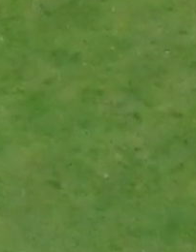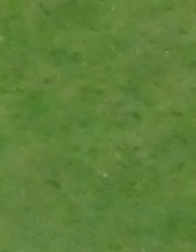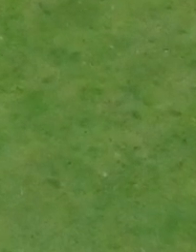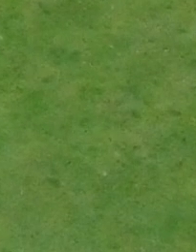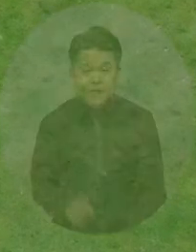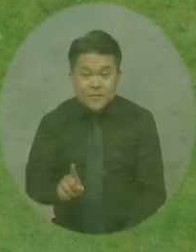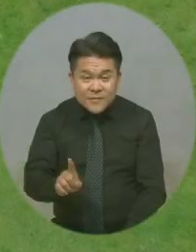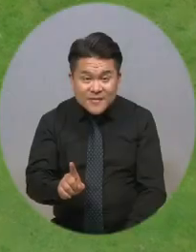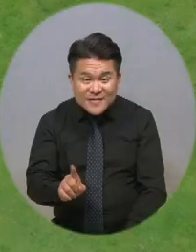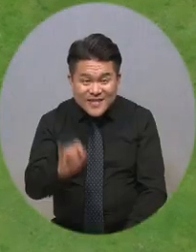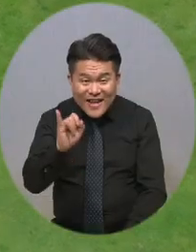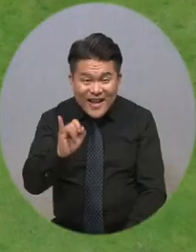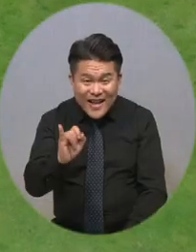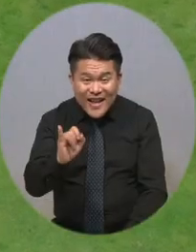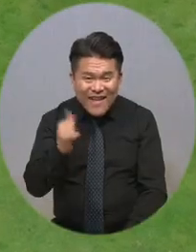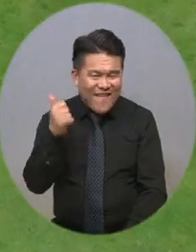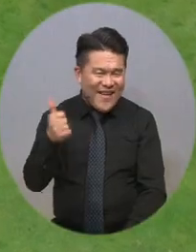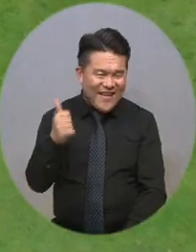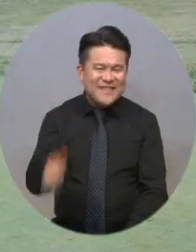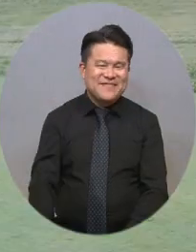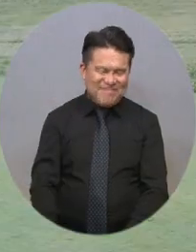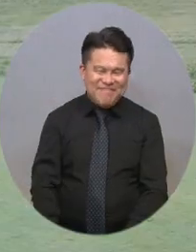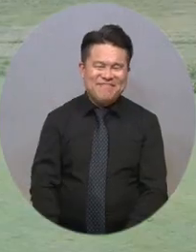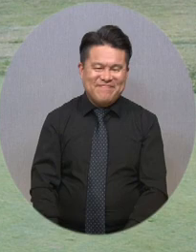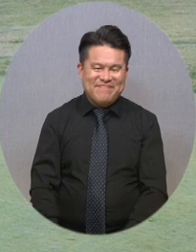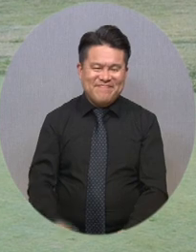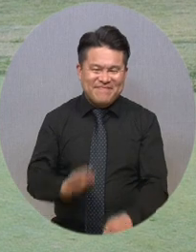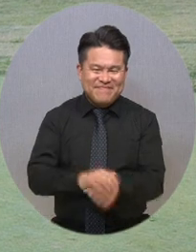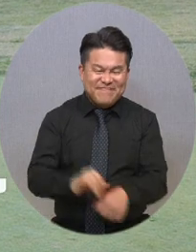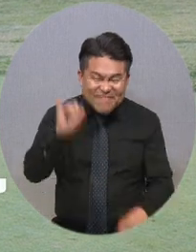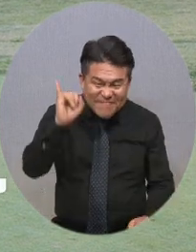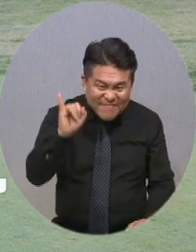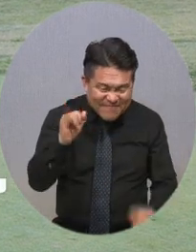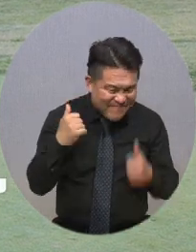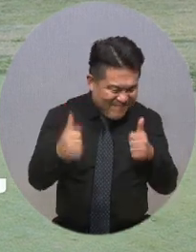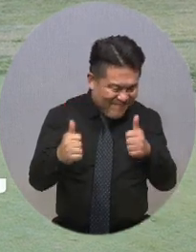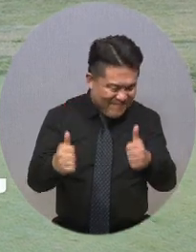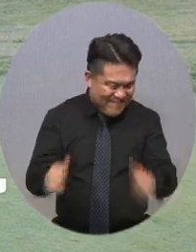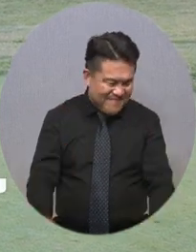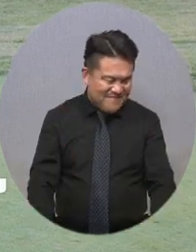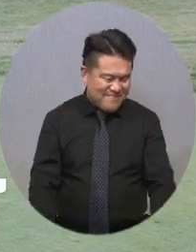거북이 누나! 나이스 파! 거북이 누나! 나이스 파!